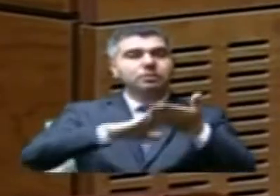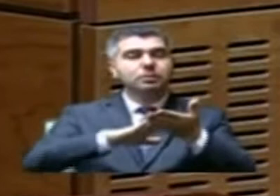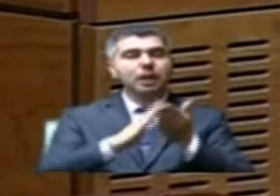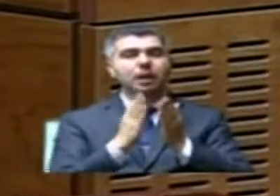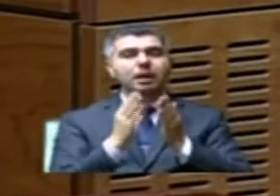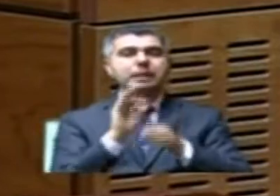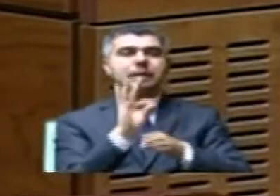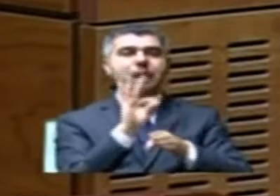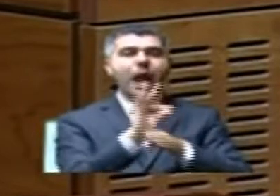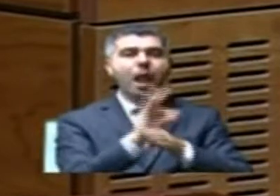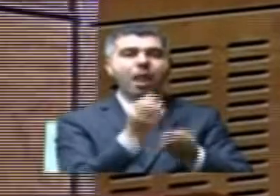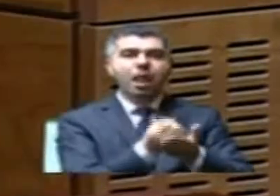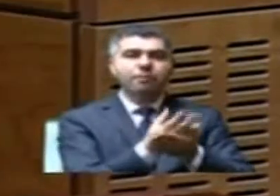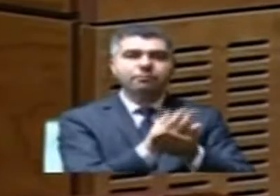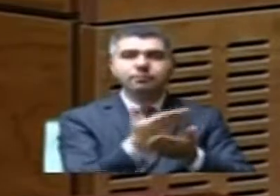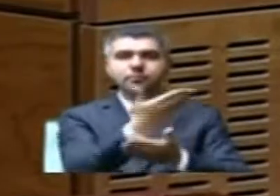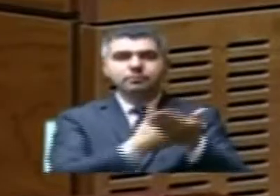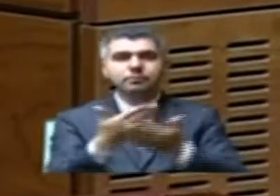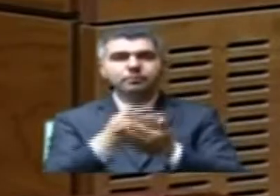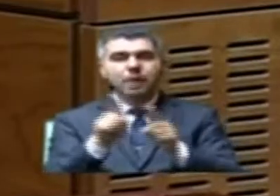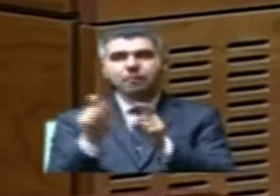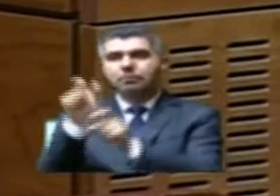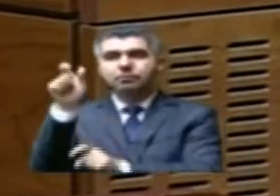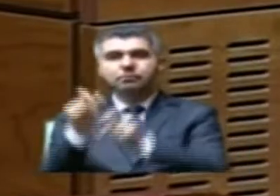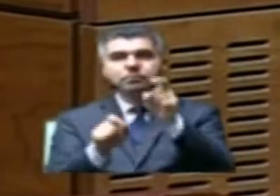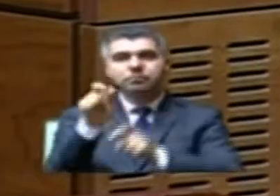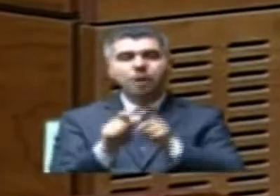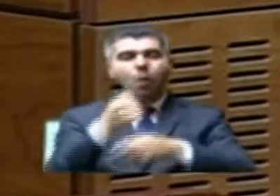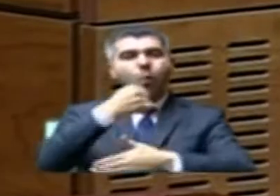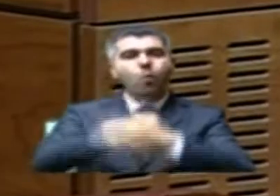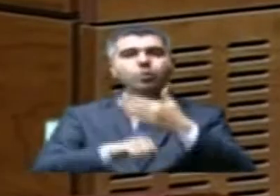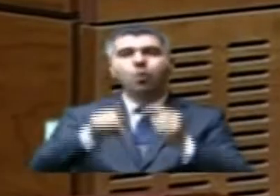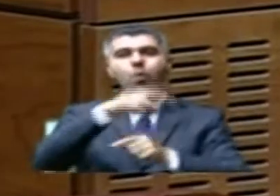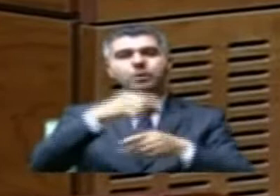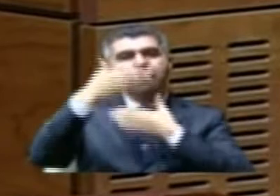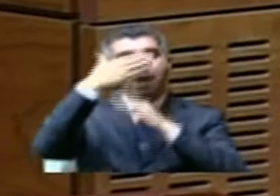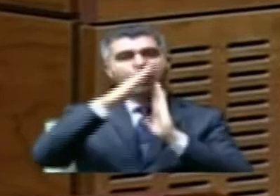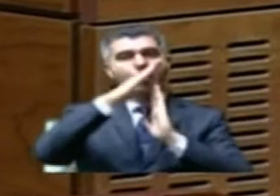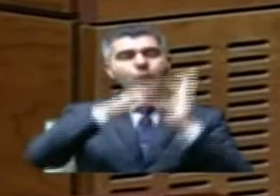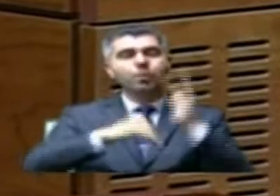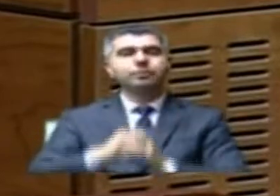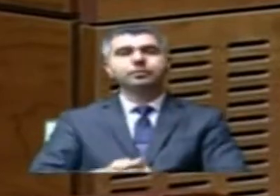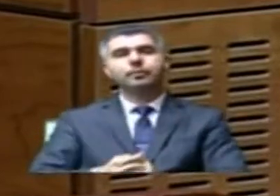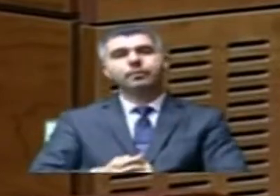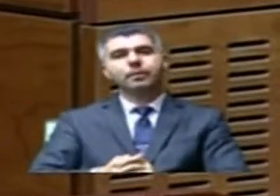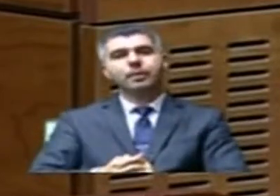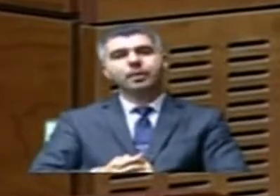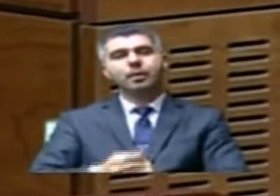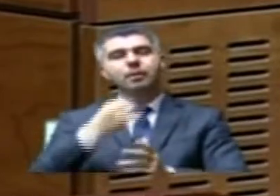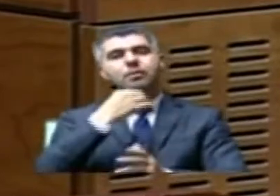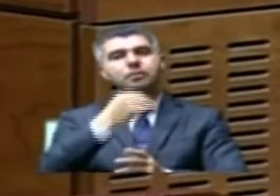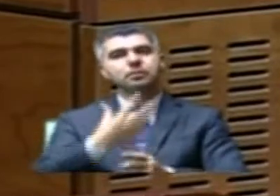تعليما عموميا لأبناء الشعب المغربي. سيدي أنا لن أتكلم عليكم معكم